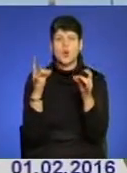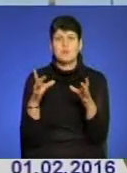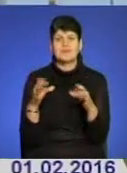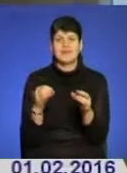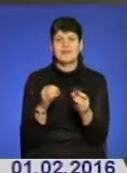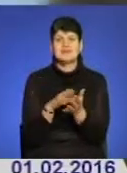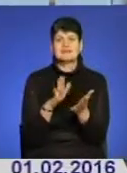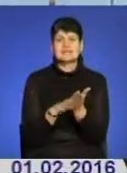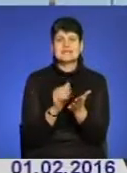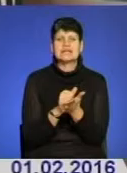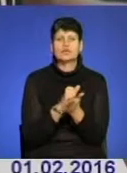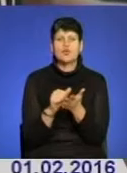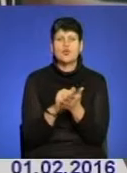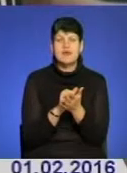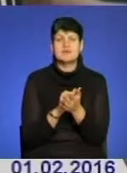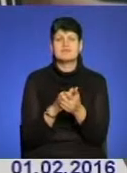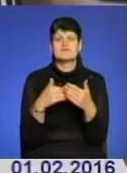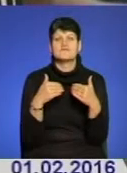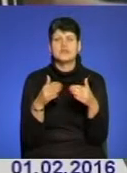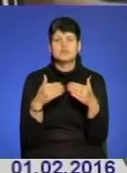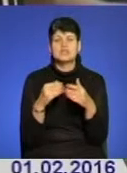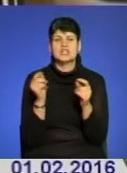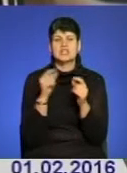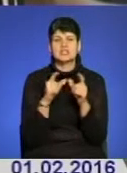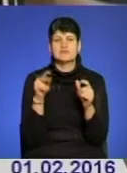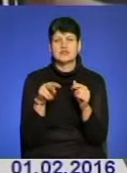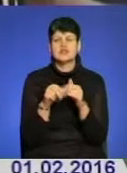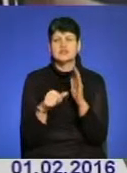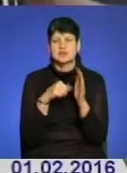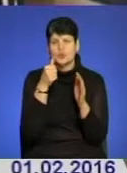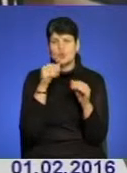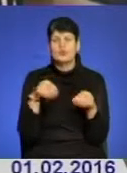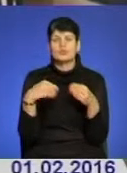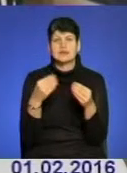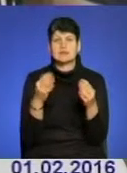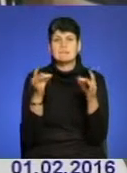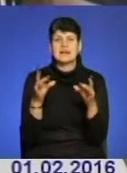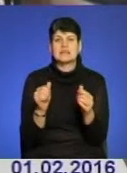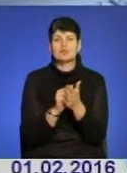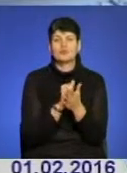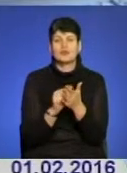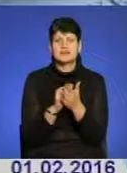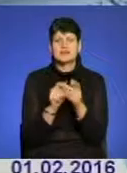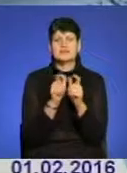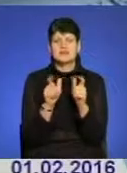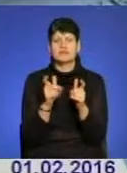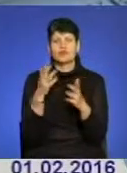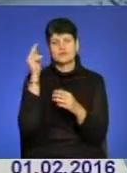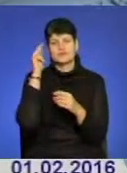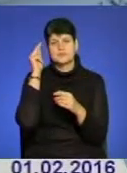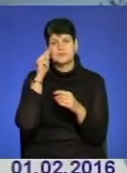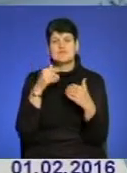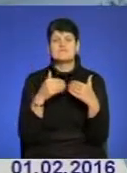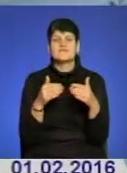реєстраційних документів. Відповідно, випускники шкіл 2016 року можуть подати пакет документів до закладу, в якому навчаються.